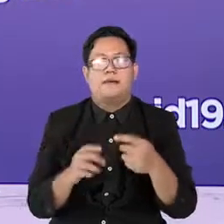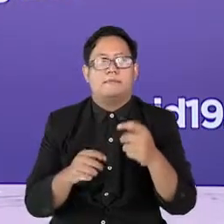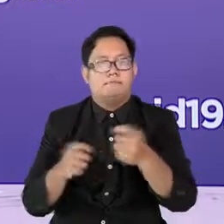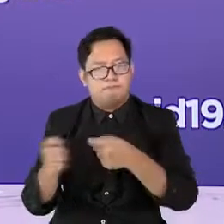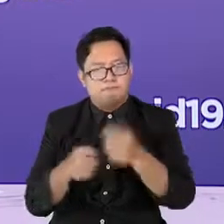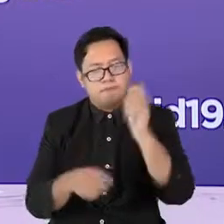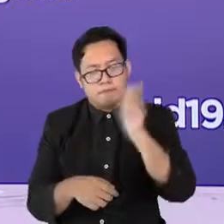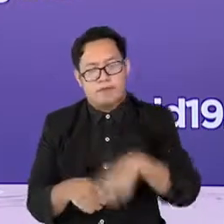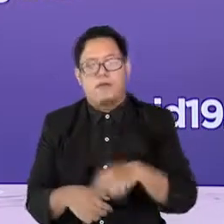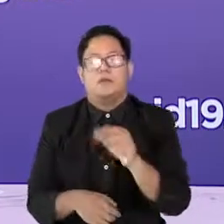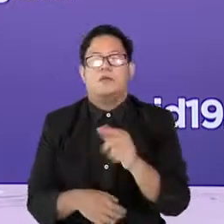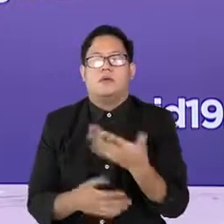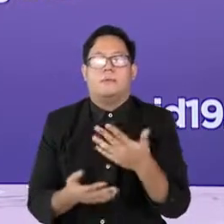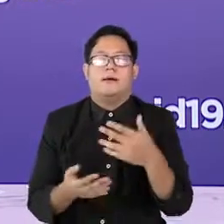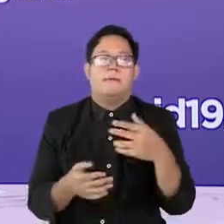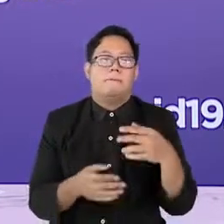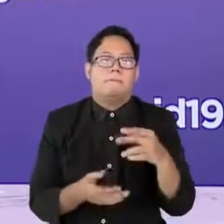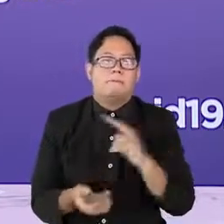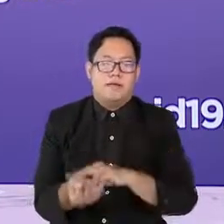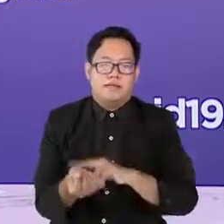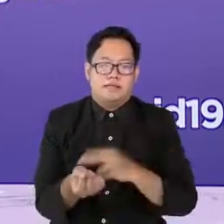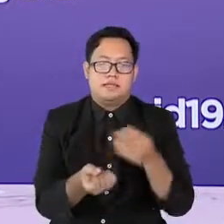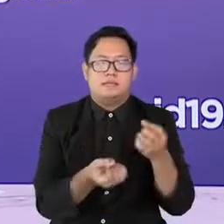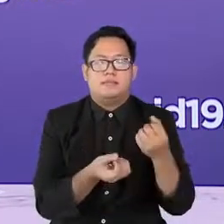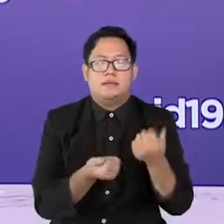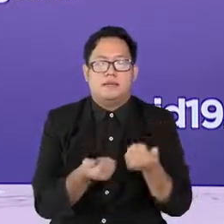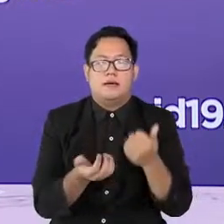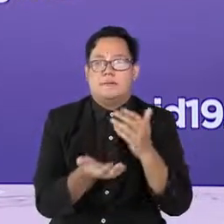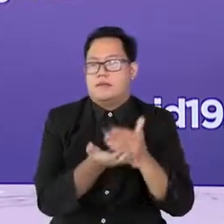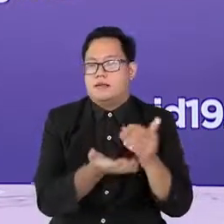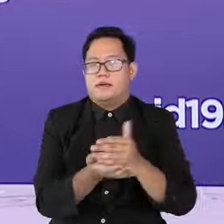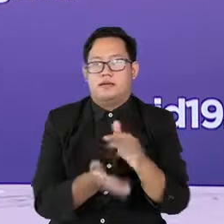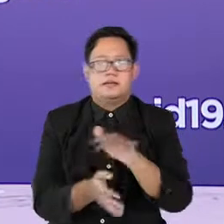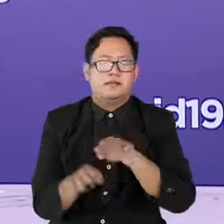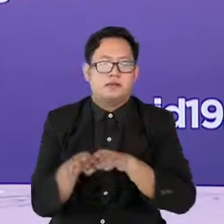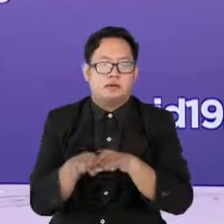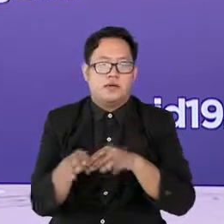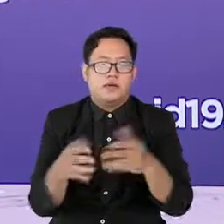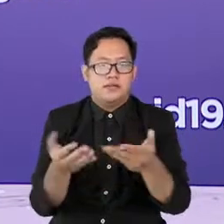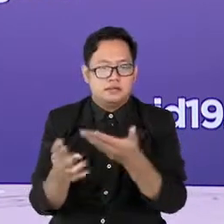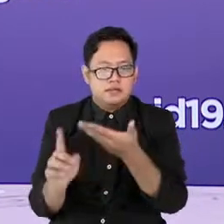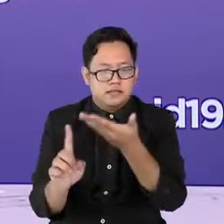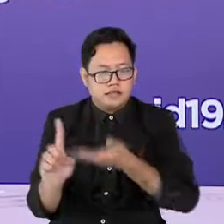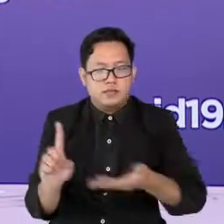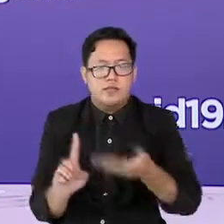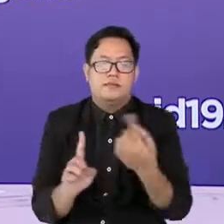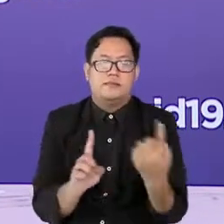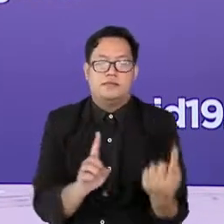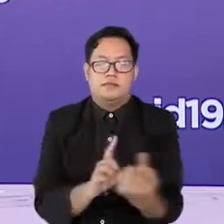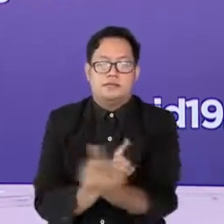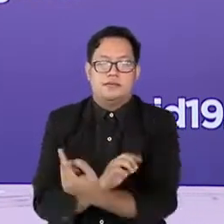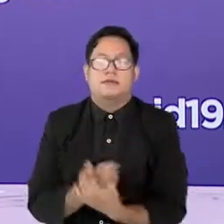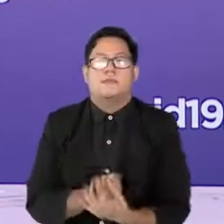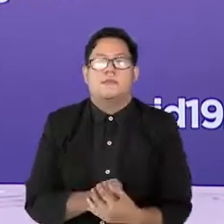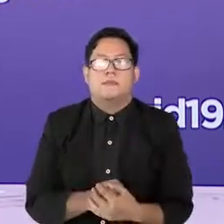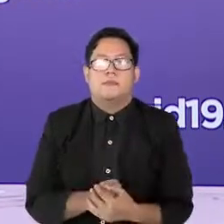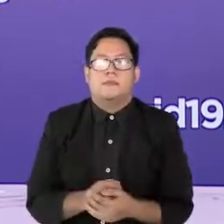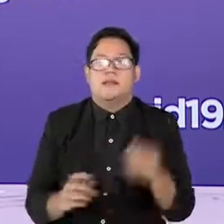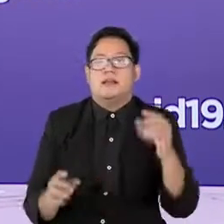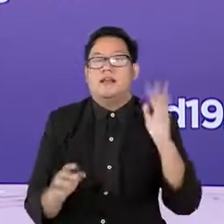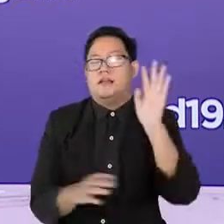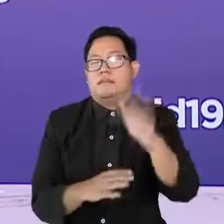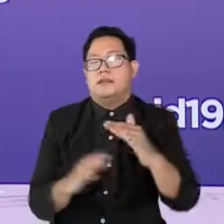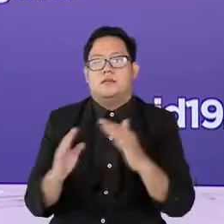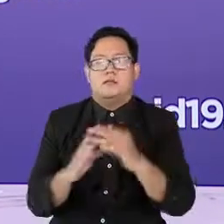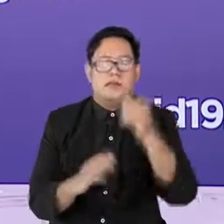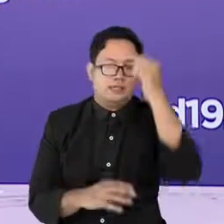melakukan distribusi pasien sesuai kondisi masing-masing dan ditargetkan ke depannya Rumah Sakit hanya akan melayani